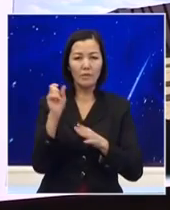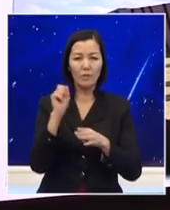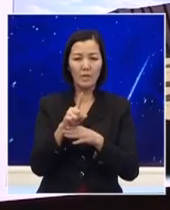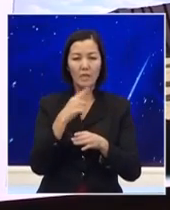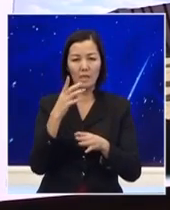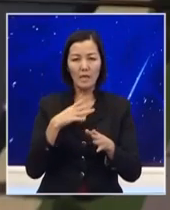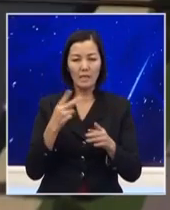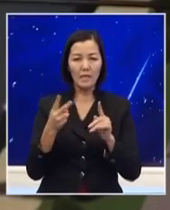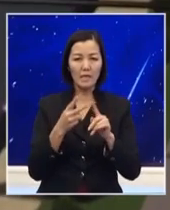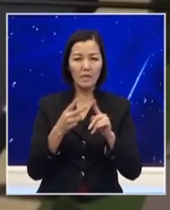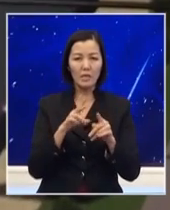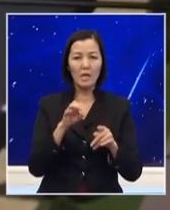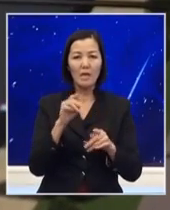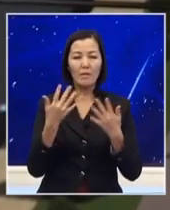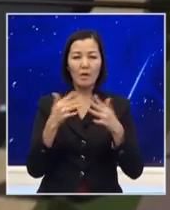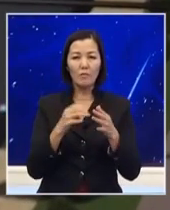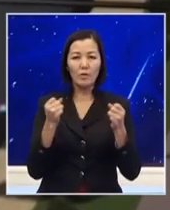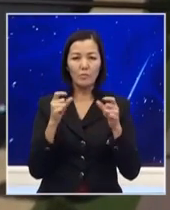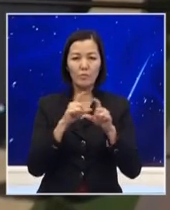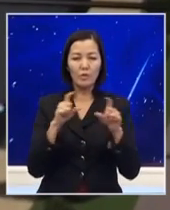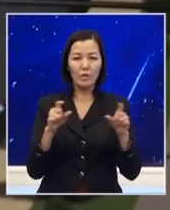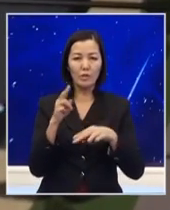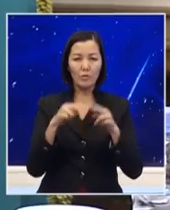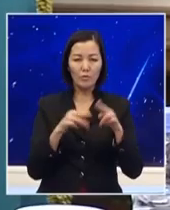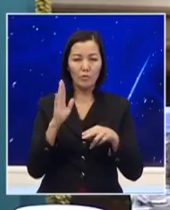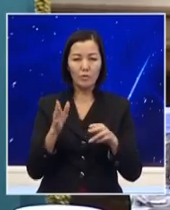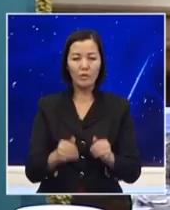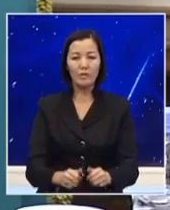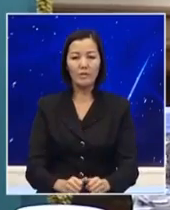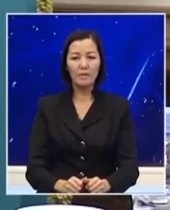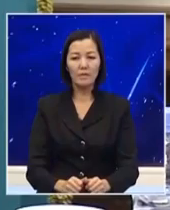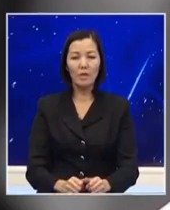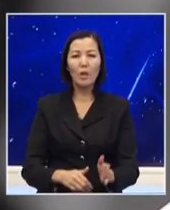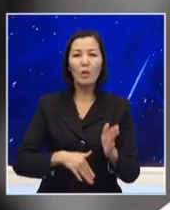айтты. Ал екіншісі Лепсі ауылындағы спорт кешені құрылысы.